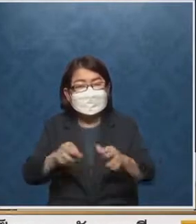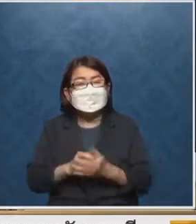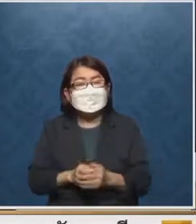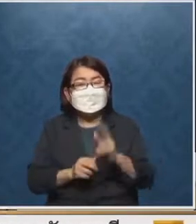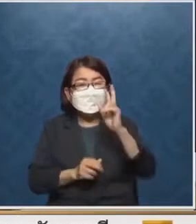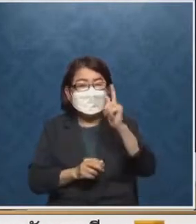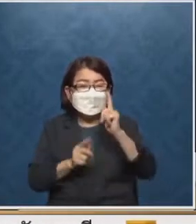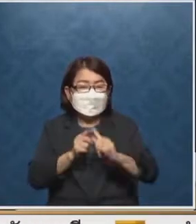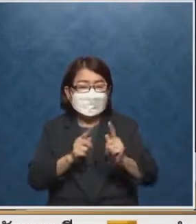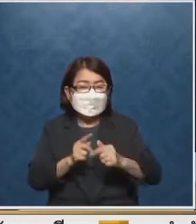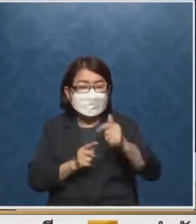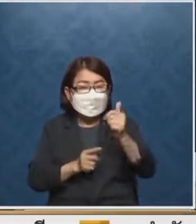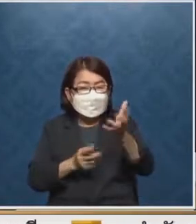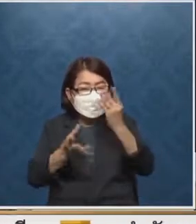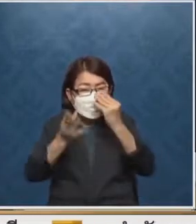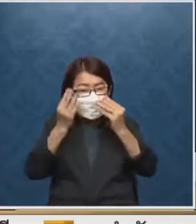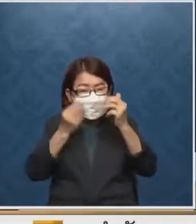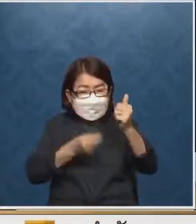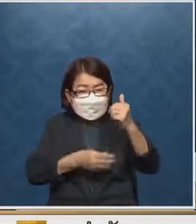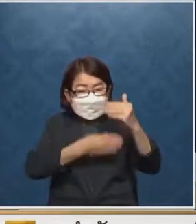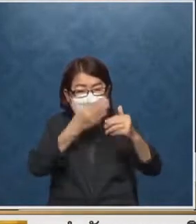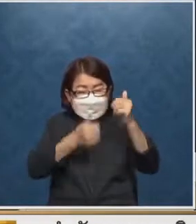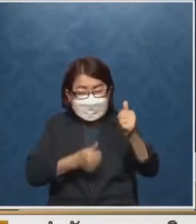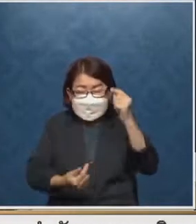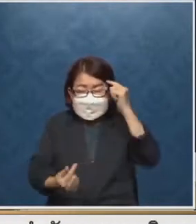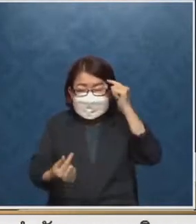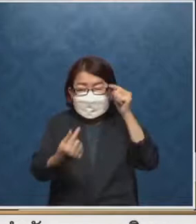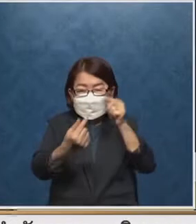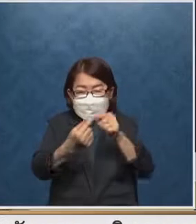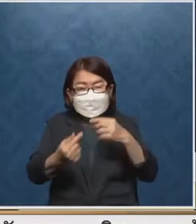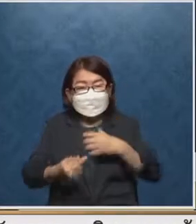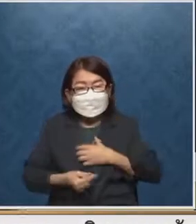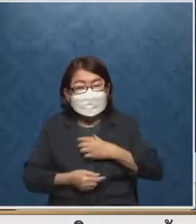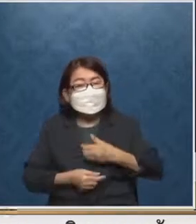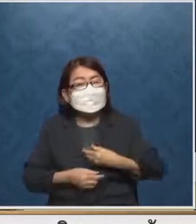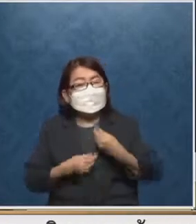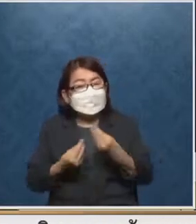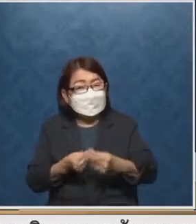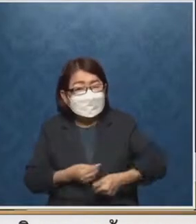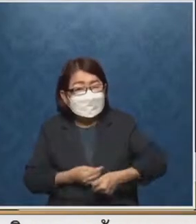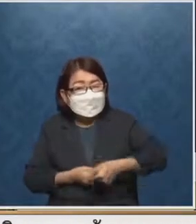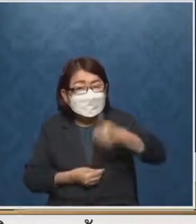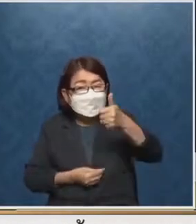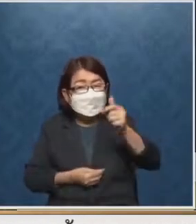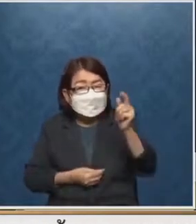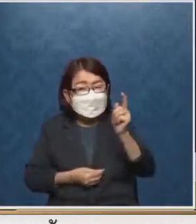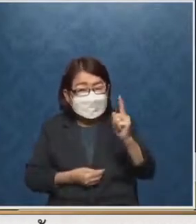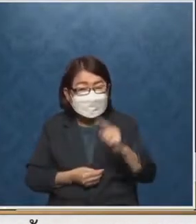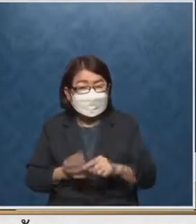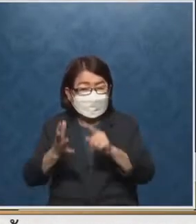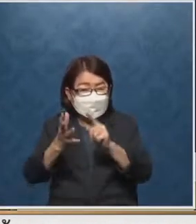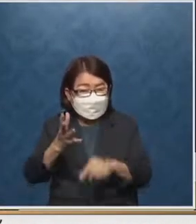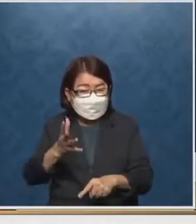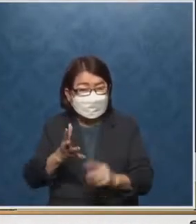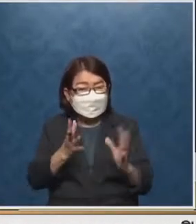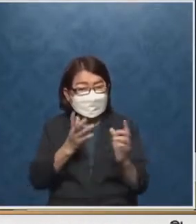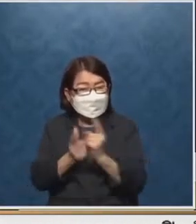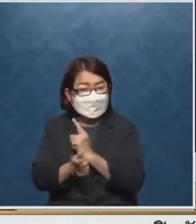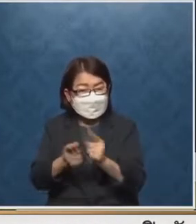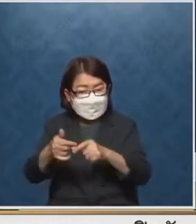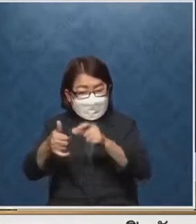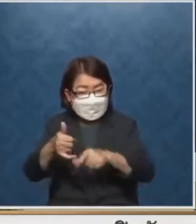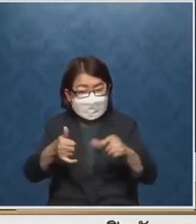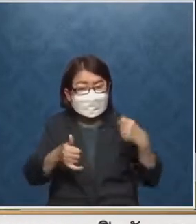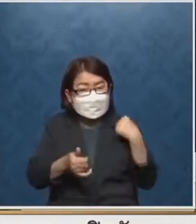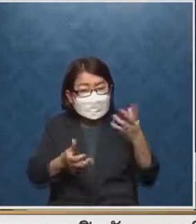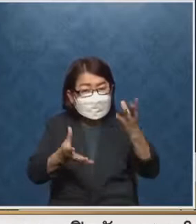ค์ทั้งนี้เพื่อมุ่งหมายที่จะให้เกิดผลลัพธ์ในประการสุดท้ายคือสังคมมีสื่อ